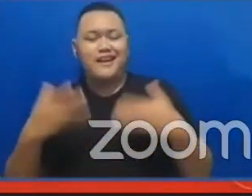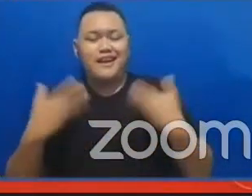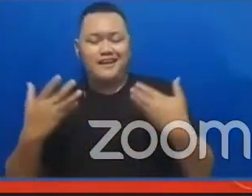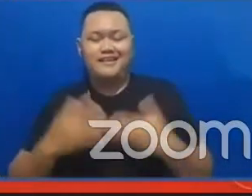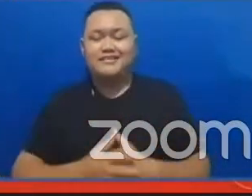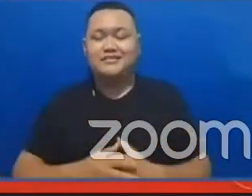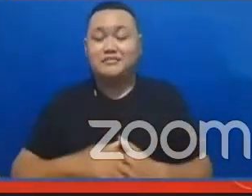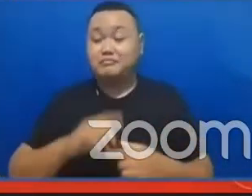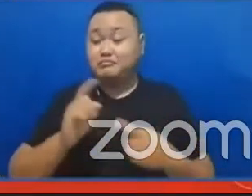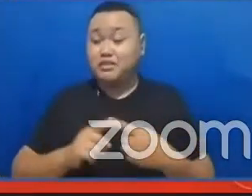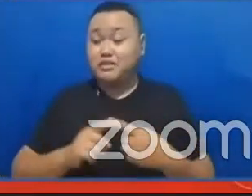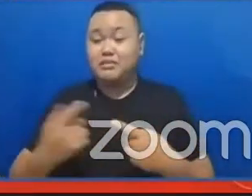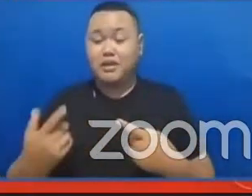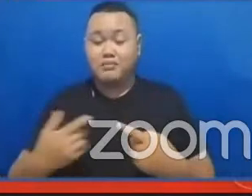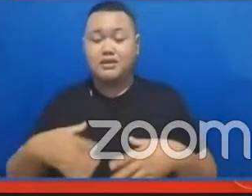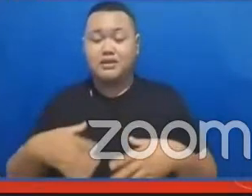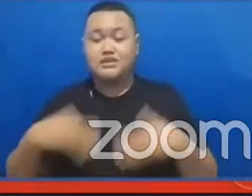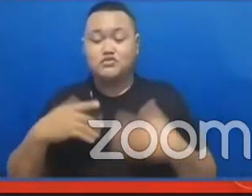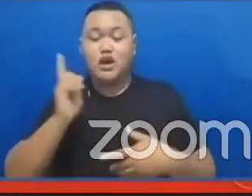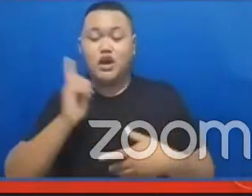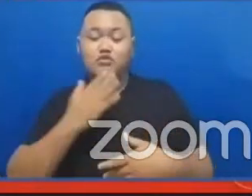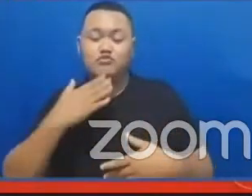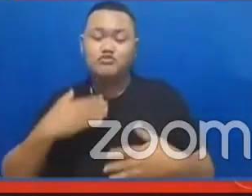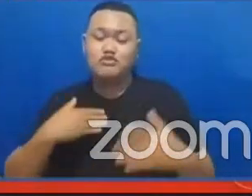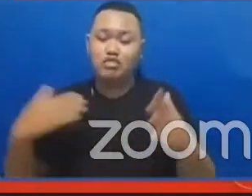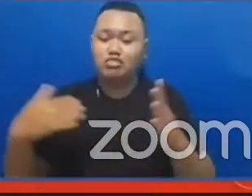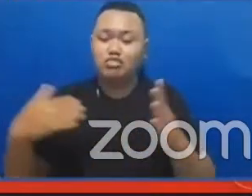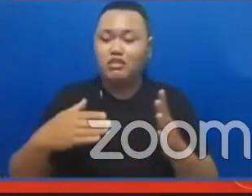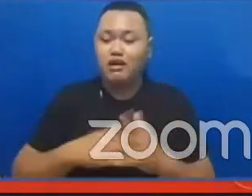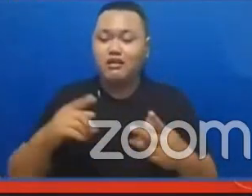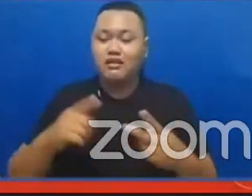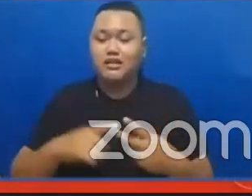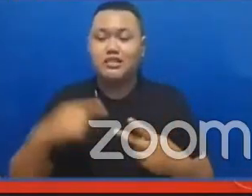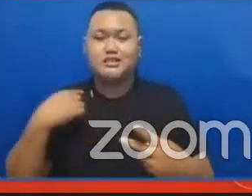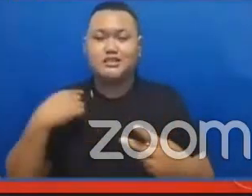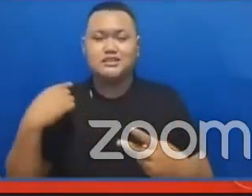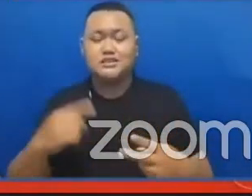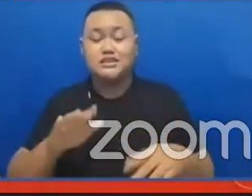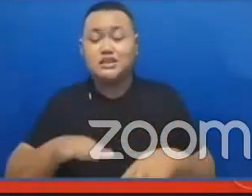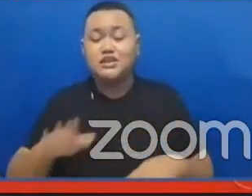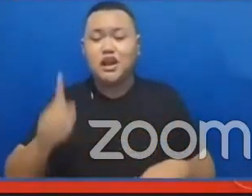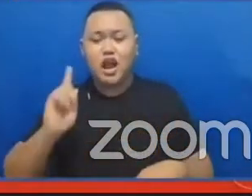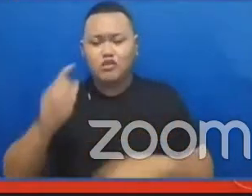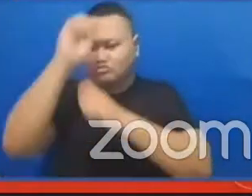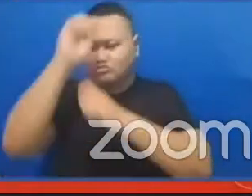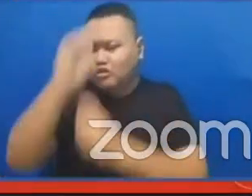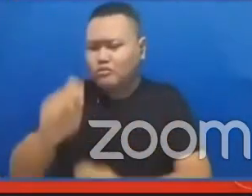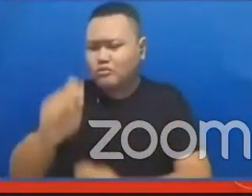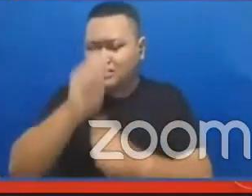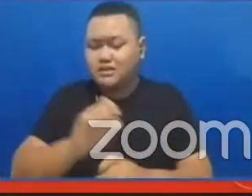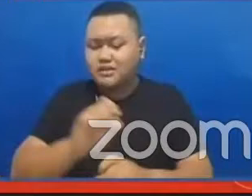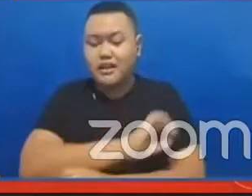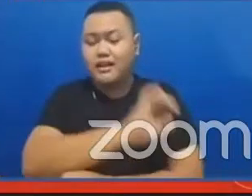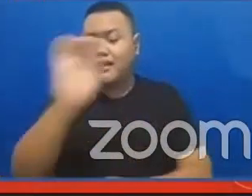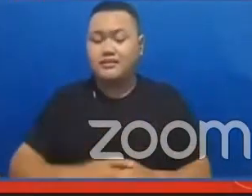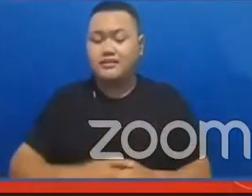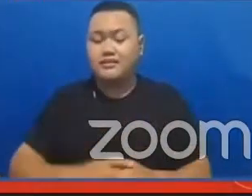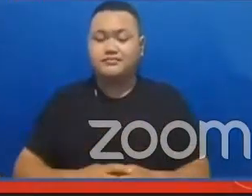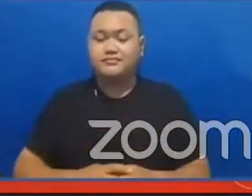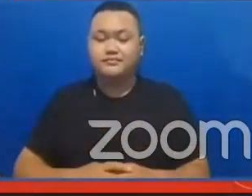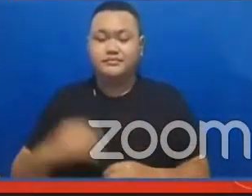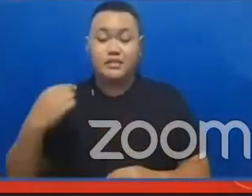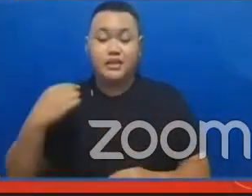yang kita tanamkan. Pertama, siswa harus tertantang, siswa harus diapresiasi, dan beragam. Ini yang